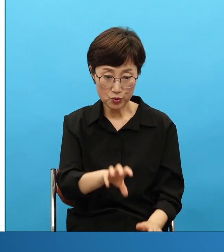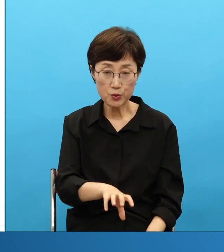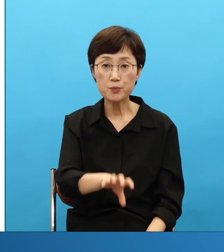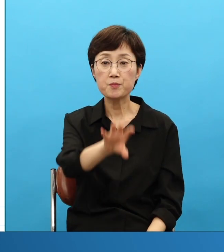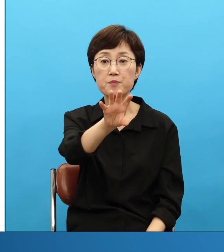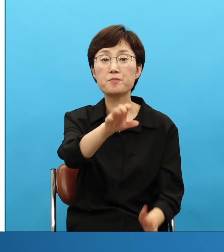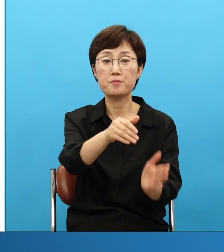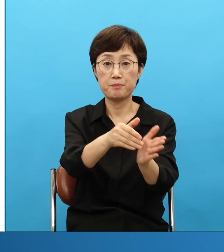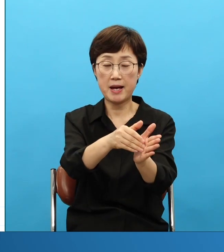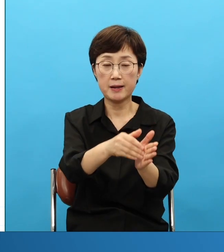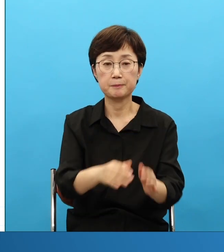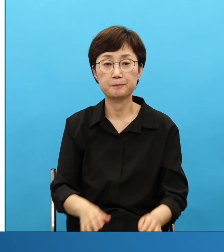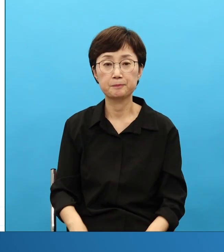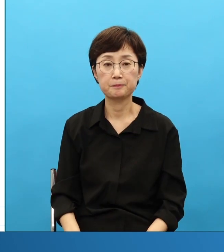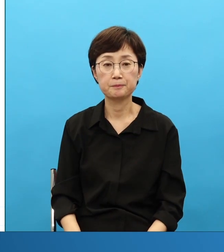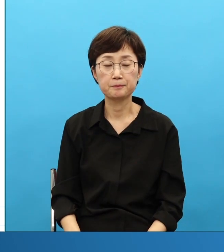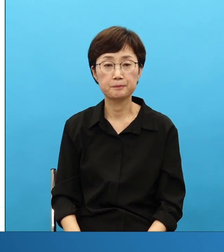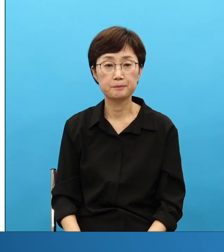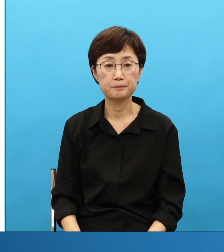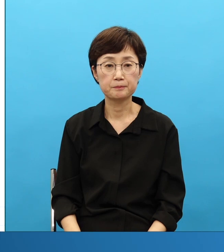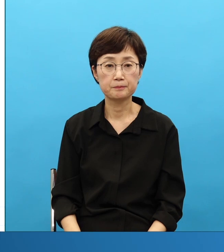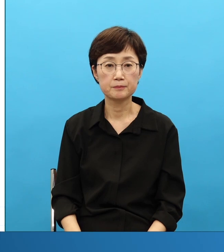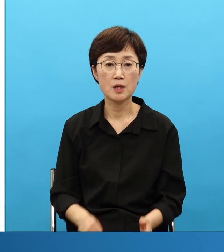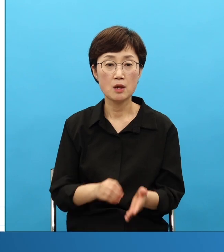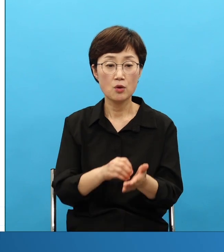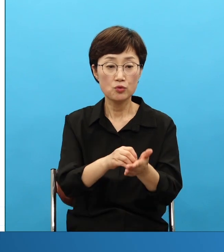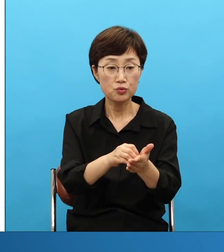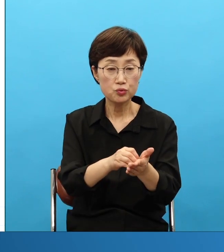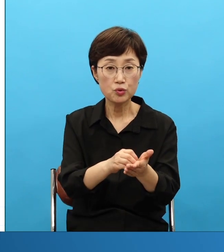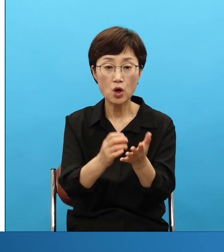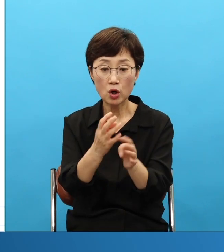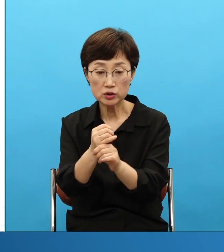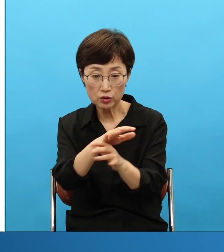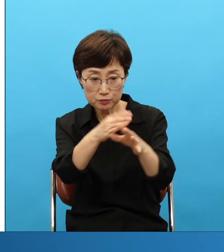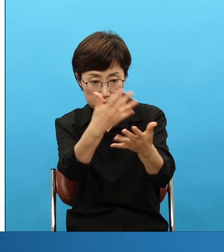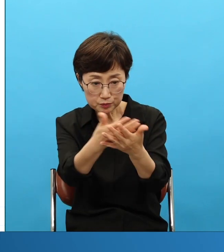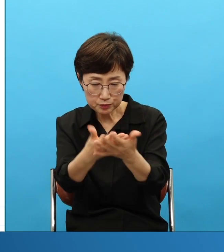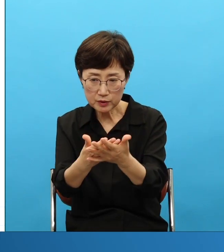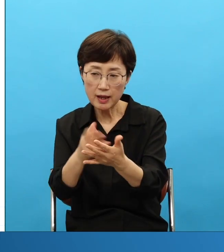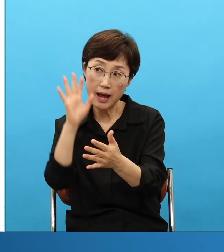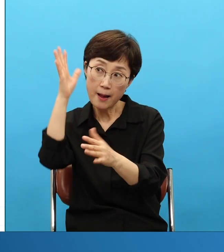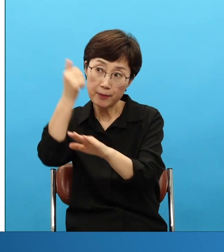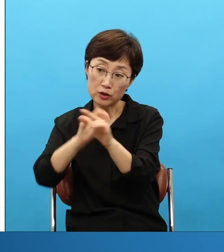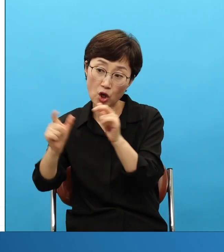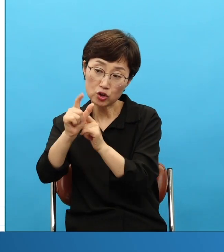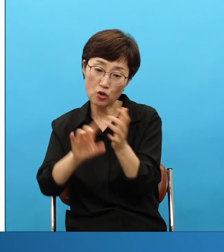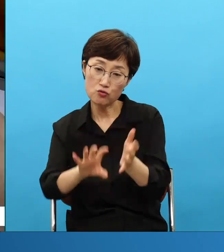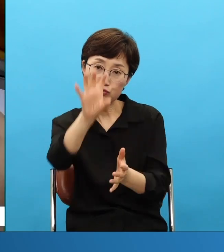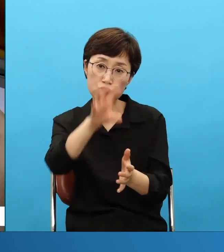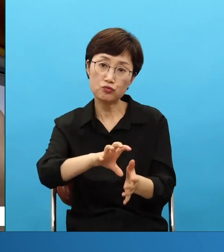일정 안내에서 확인할 수 있으며 등록 등 집회 안내문은 추후 업데이트됩니다.